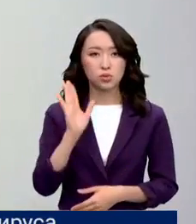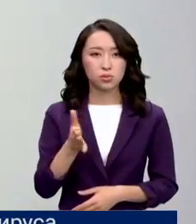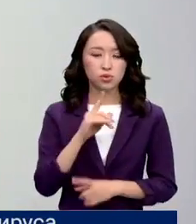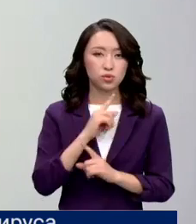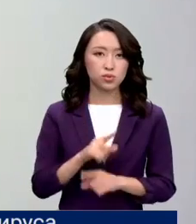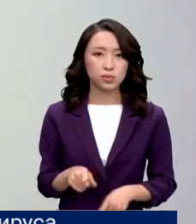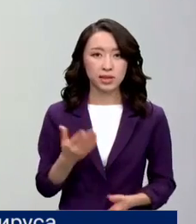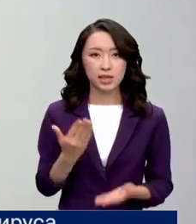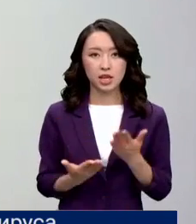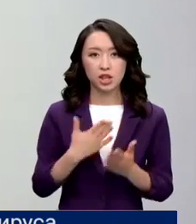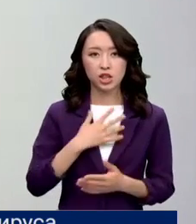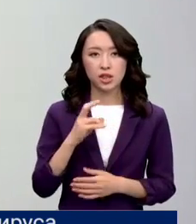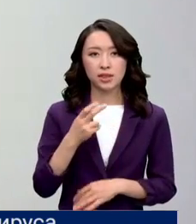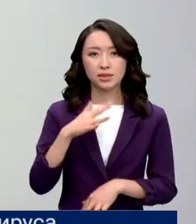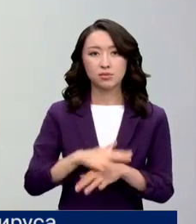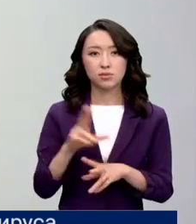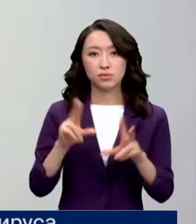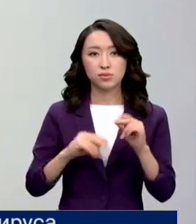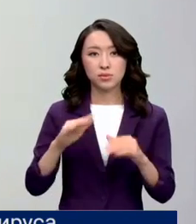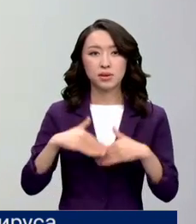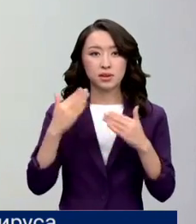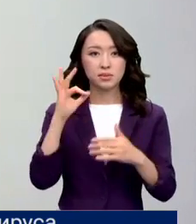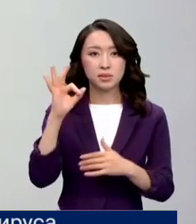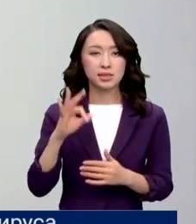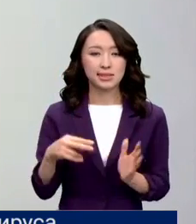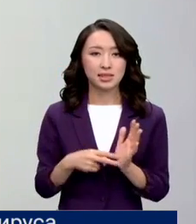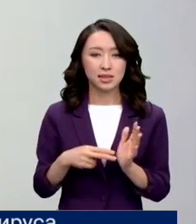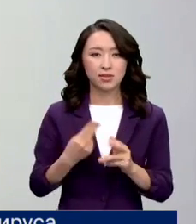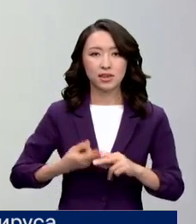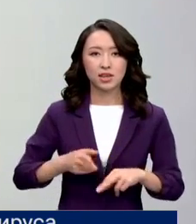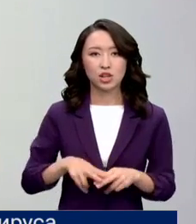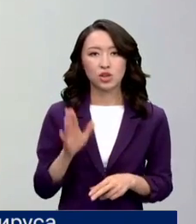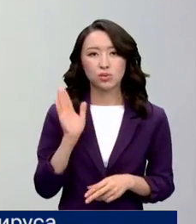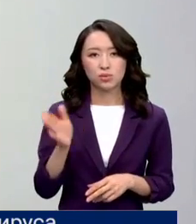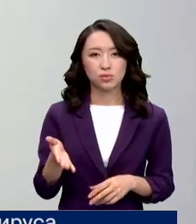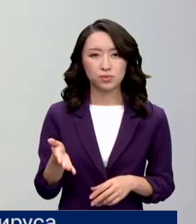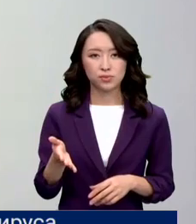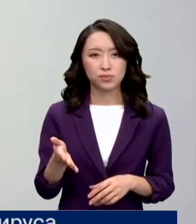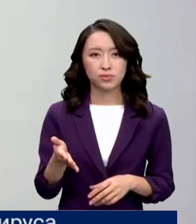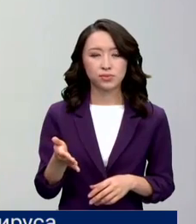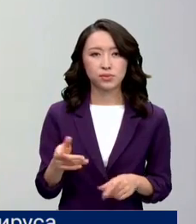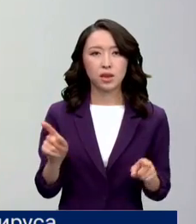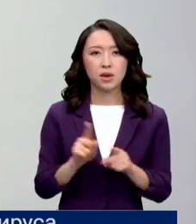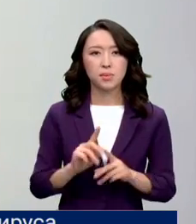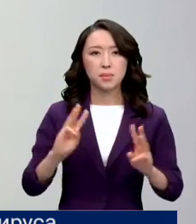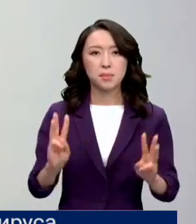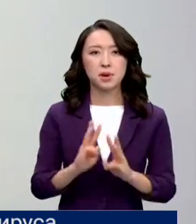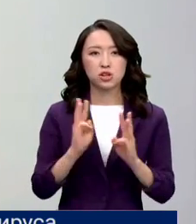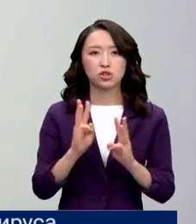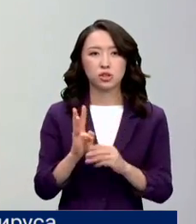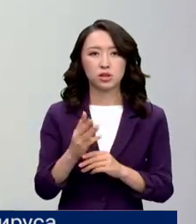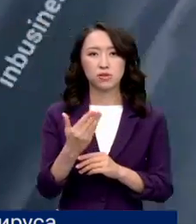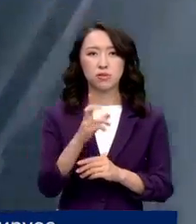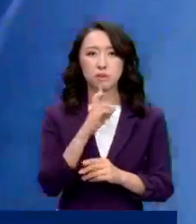наш национальный банк попытается повышать процентные ставки, мне кажется, это будет, знаете, вот как пожар тушить